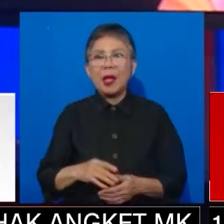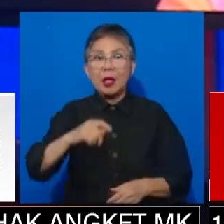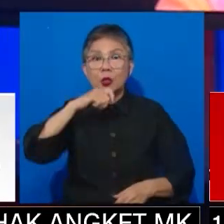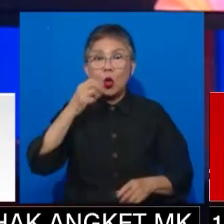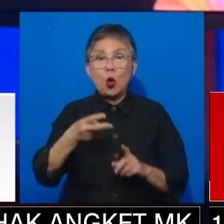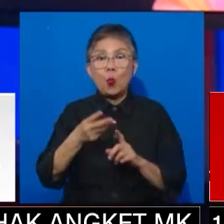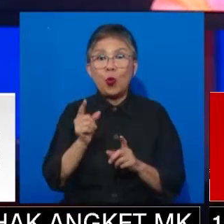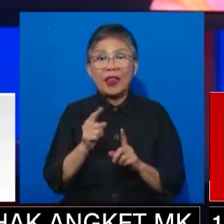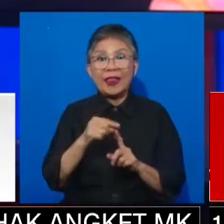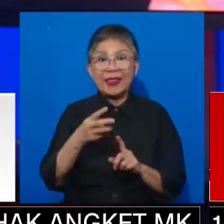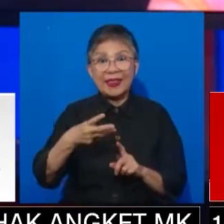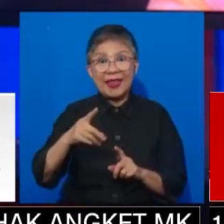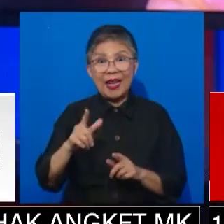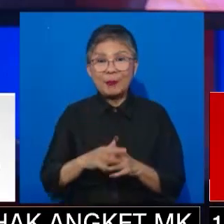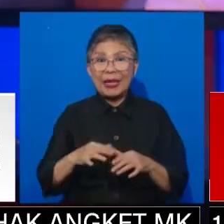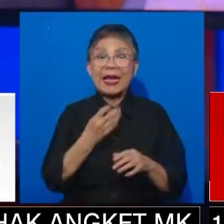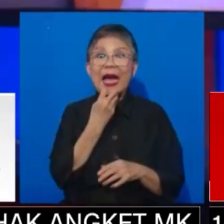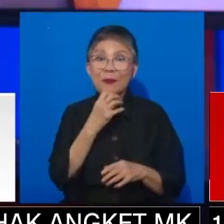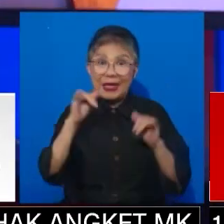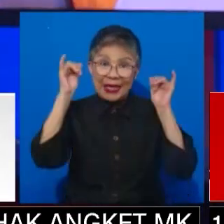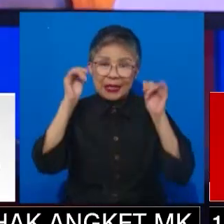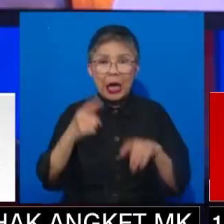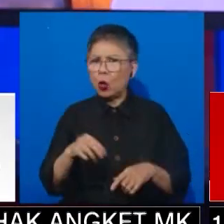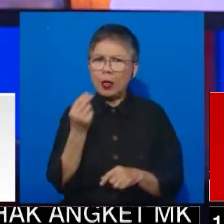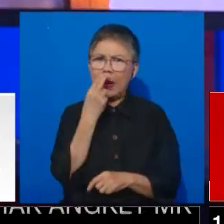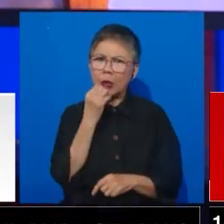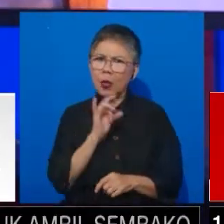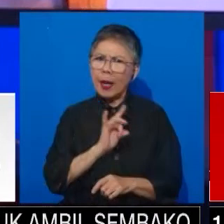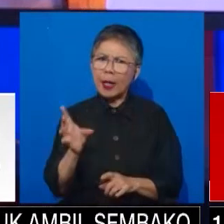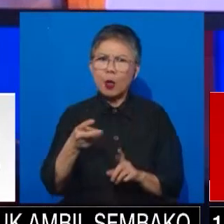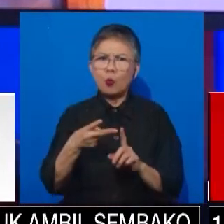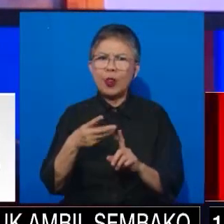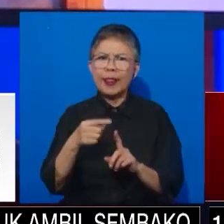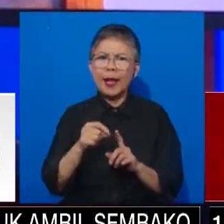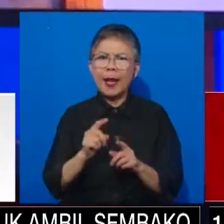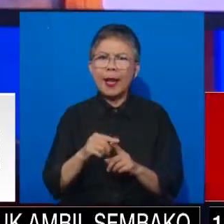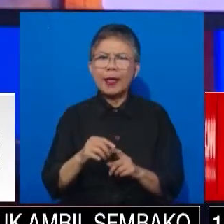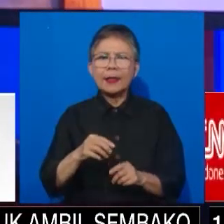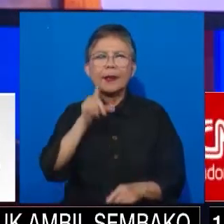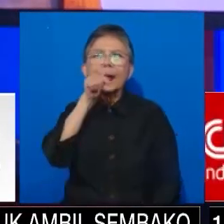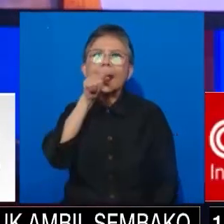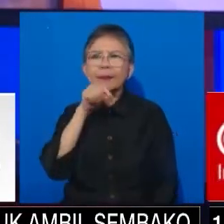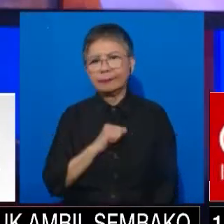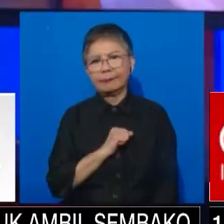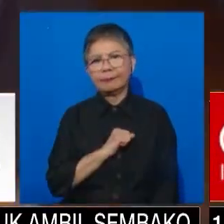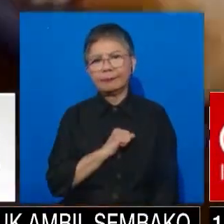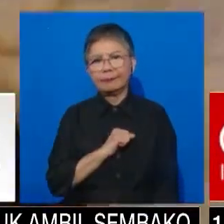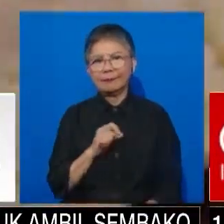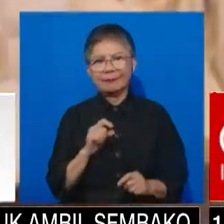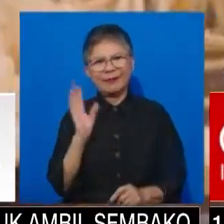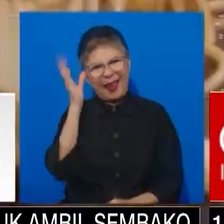buntel diolah menggunakan daging kambing, di Kota Bandung sate buntel menggunakan daging ayam.